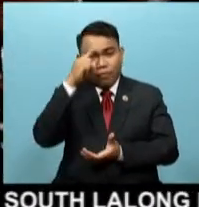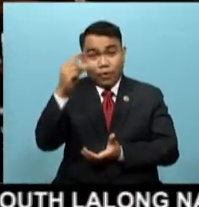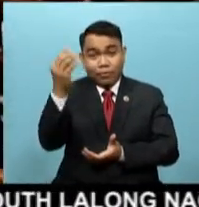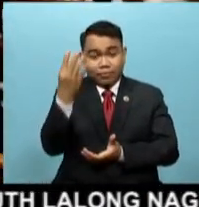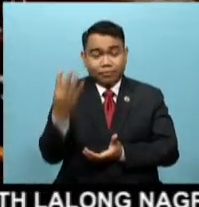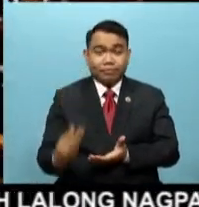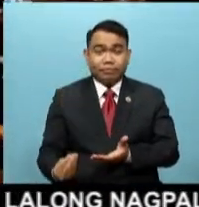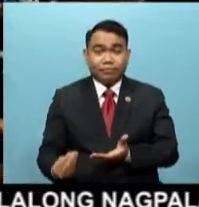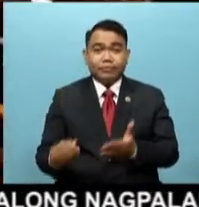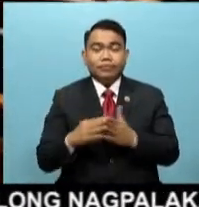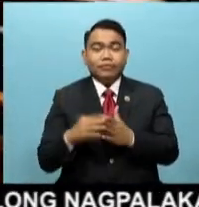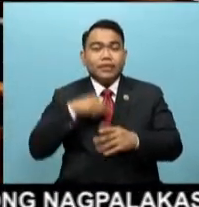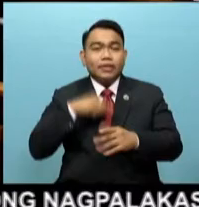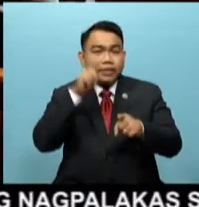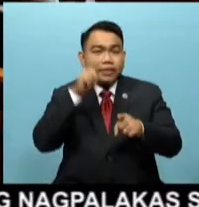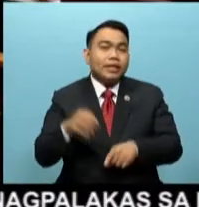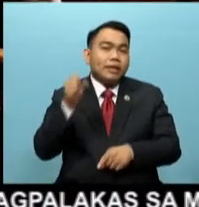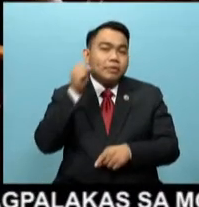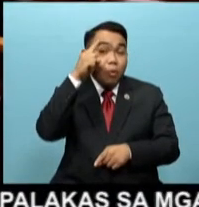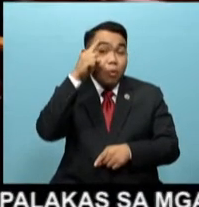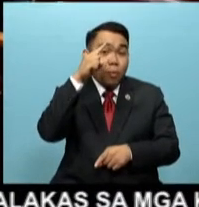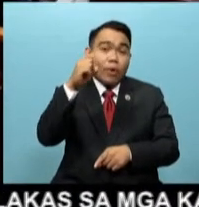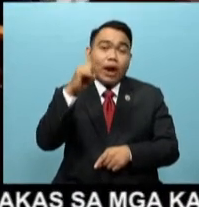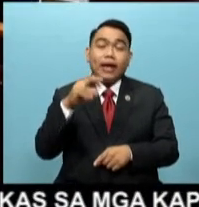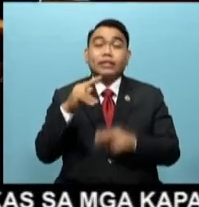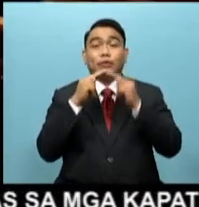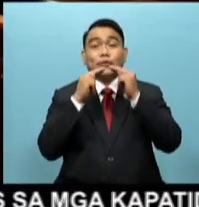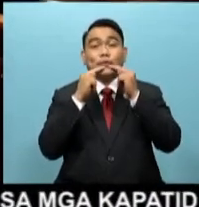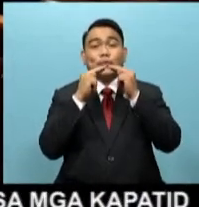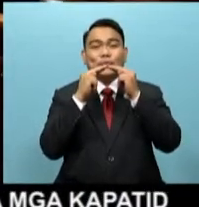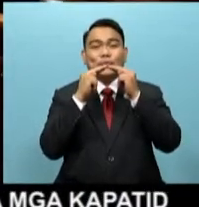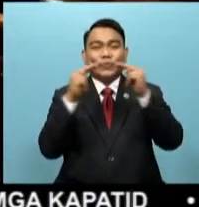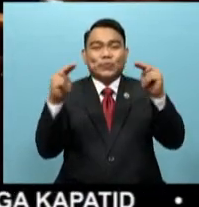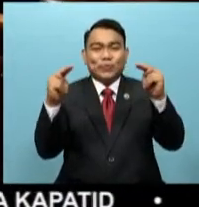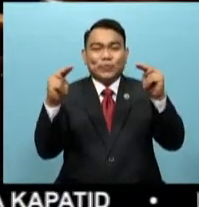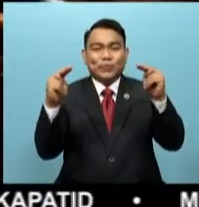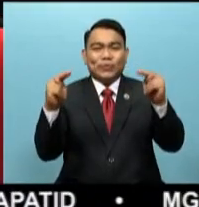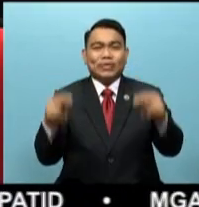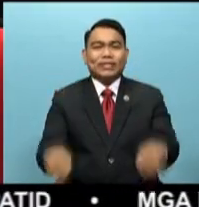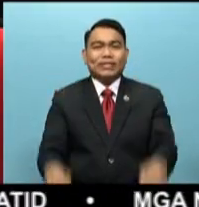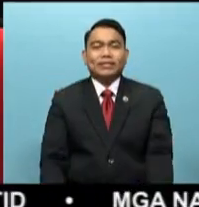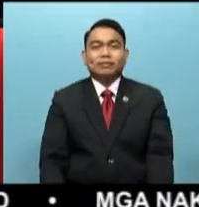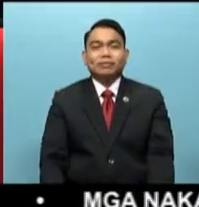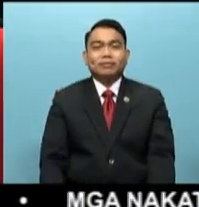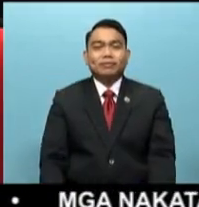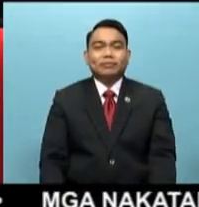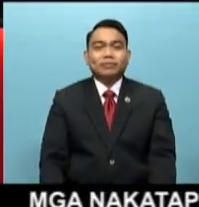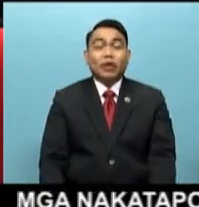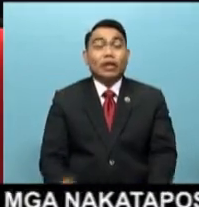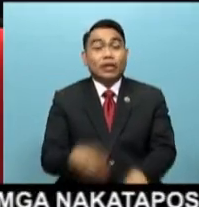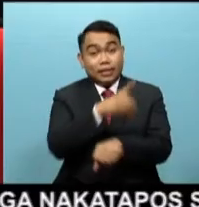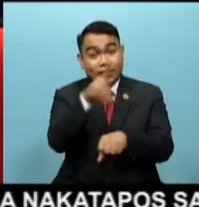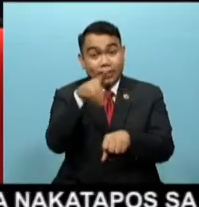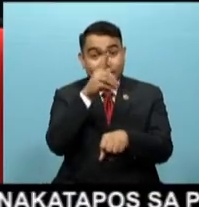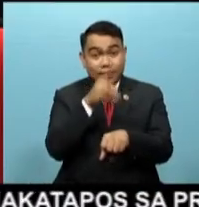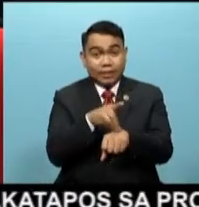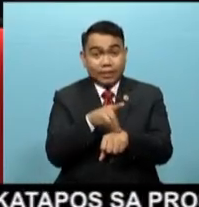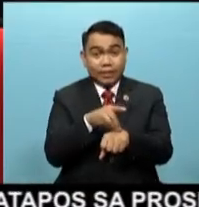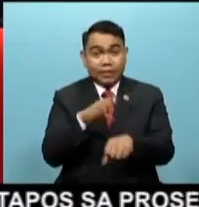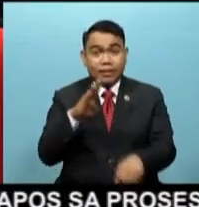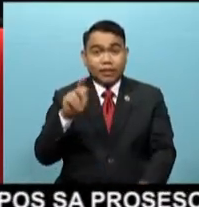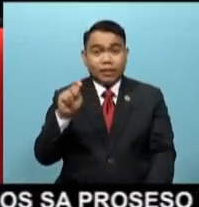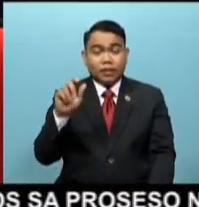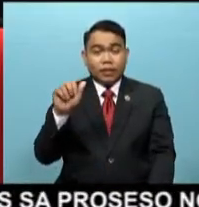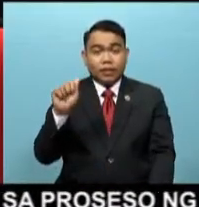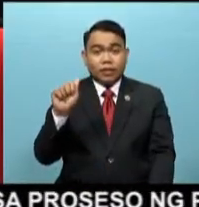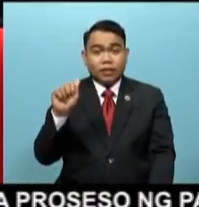si kapatid na Shine Enrique Tesadote para sa Iglesia ni Cristo News Network. Sa distrito ng Batac City, Ilocos